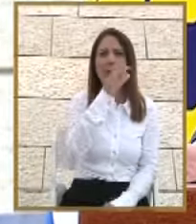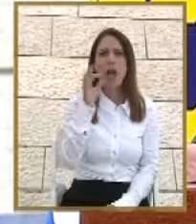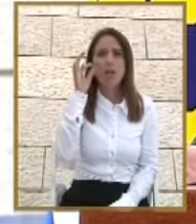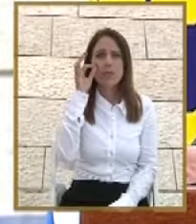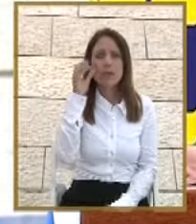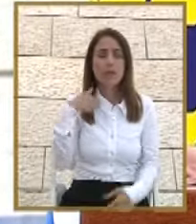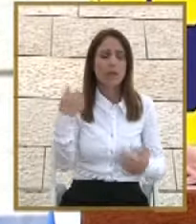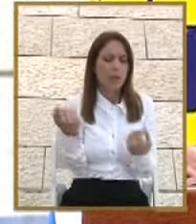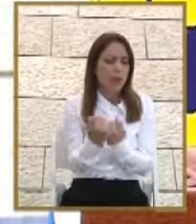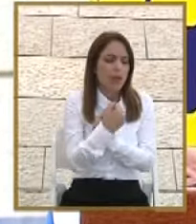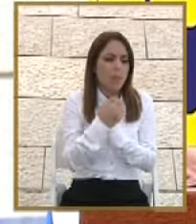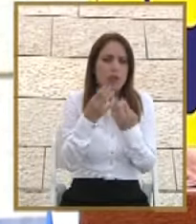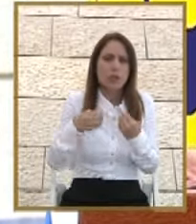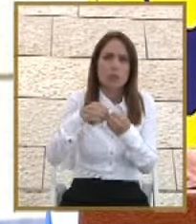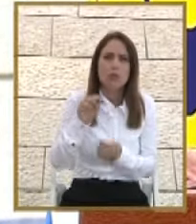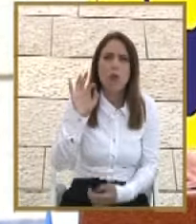חיבקתי שם